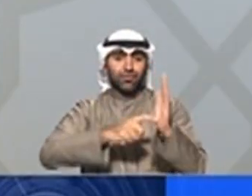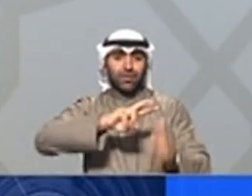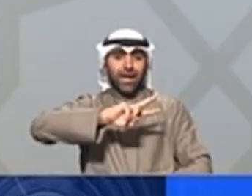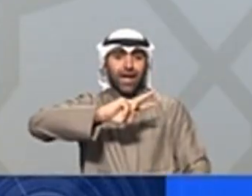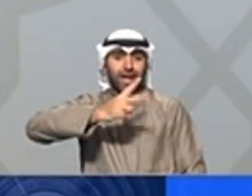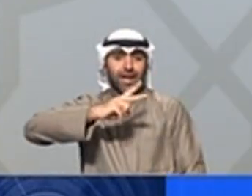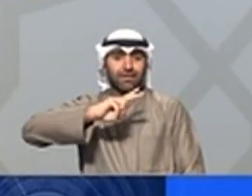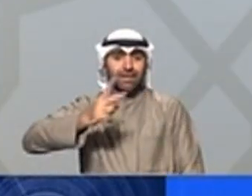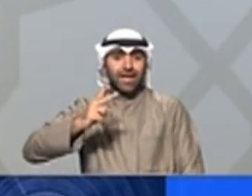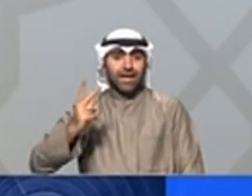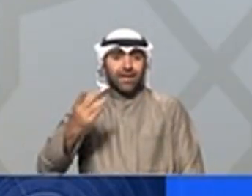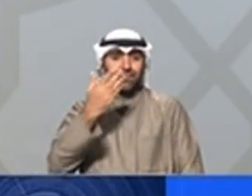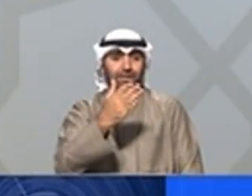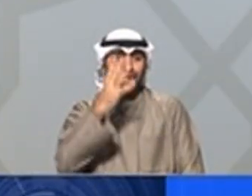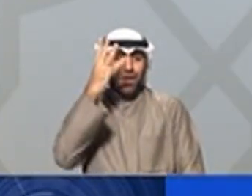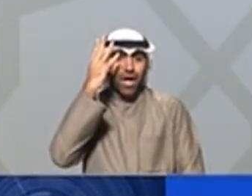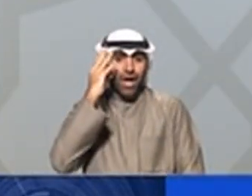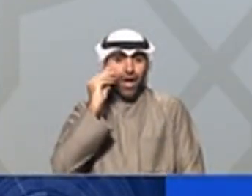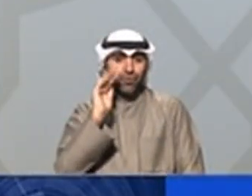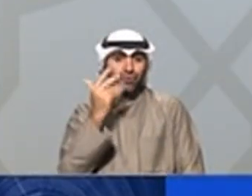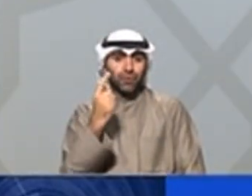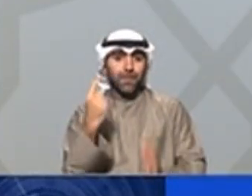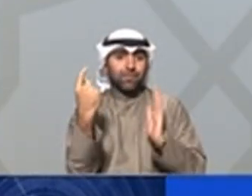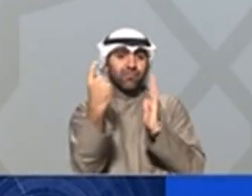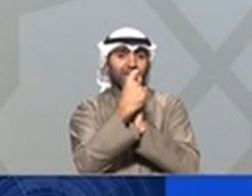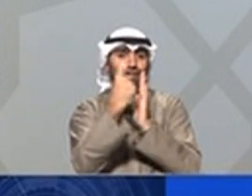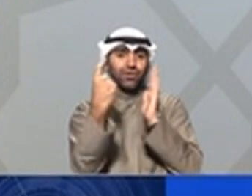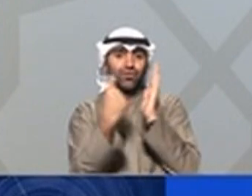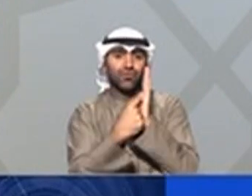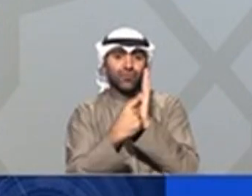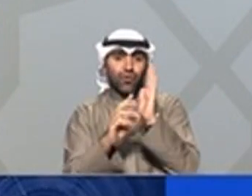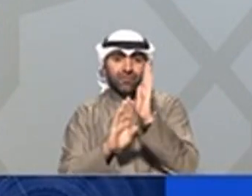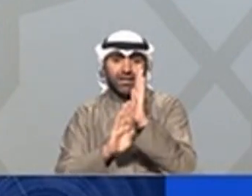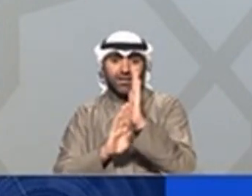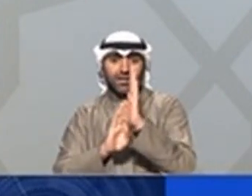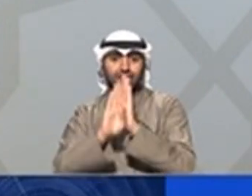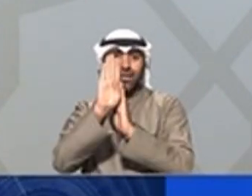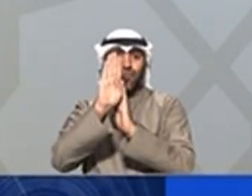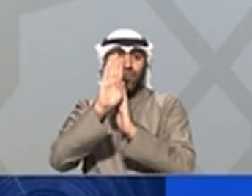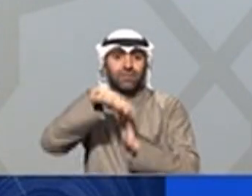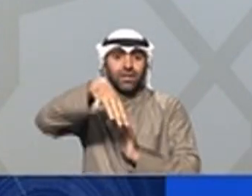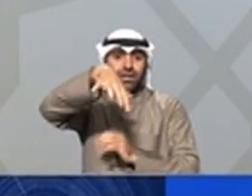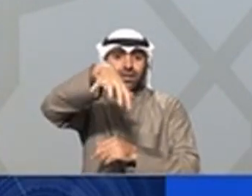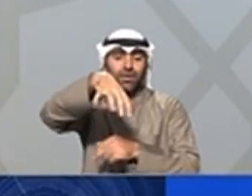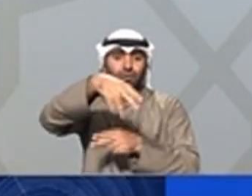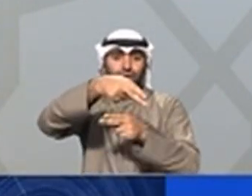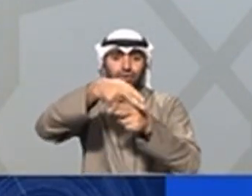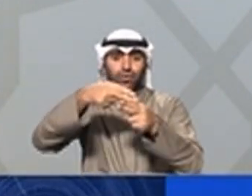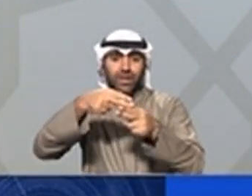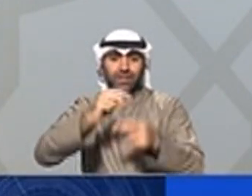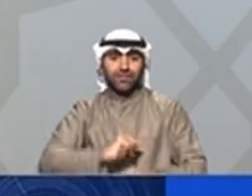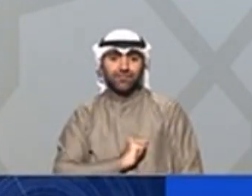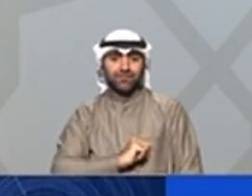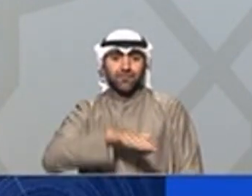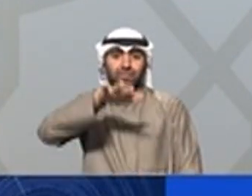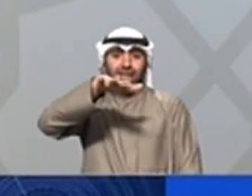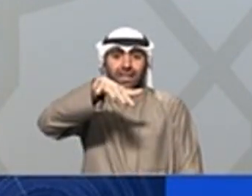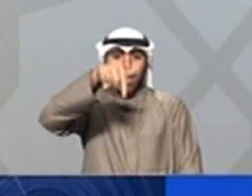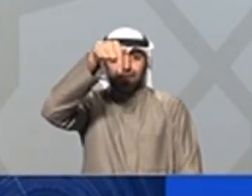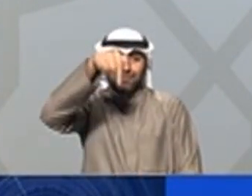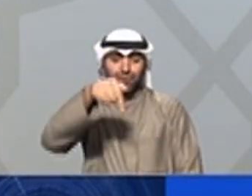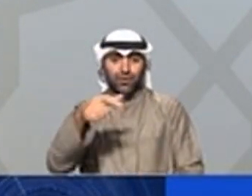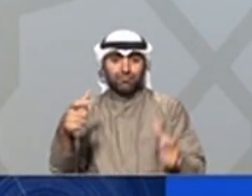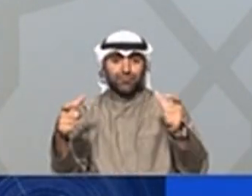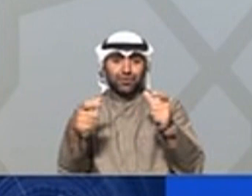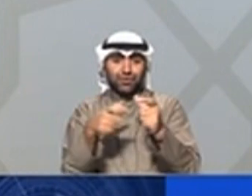عجلة المجلس بالدوران بعد تشكيل اللجان وقام الأخوة الزملاء بتقديم مقترحات القوانين